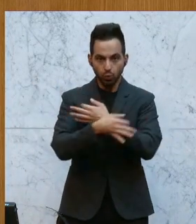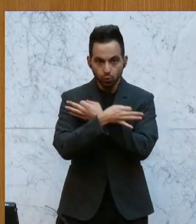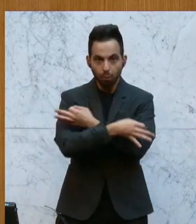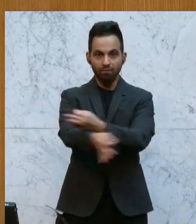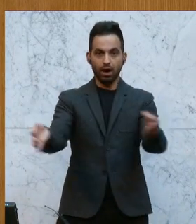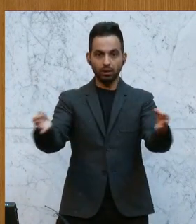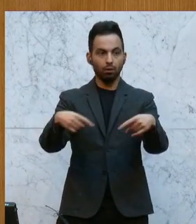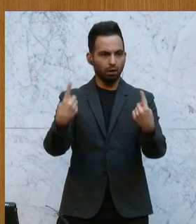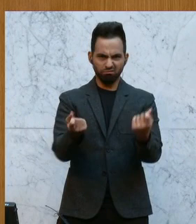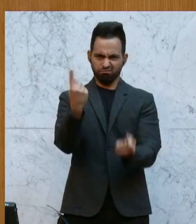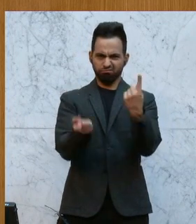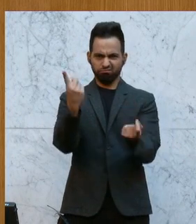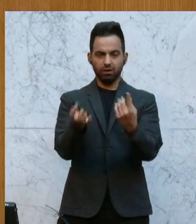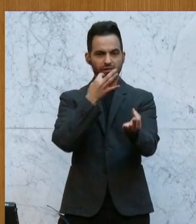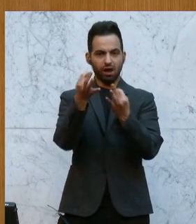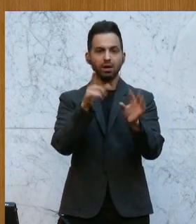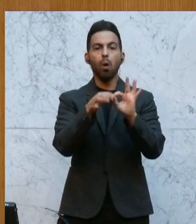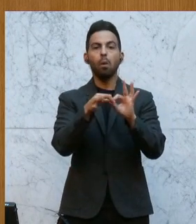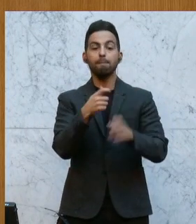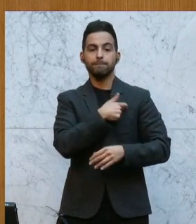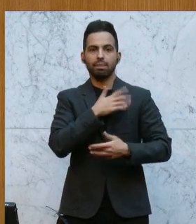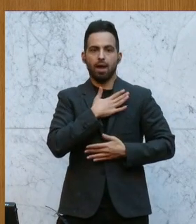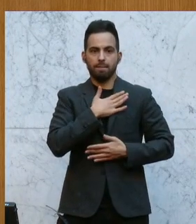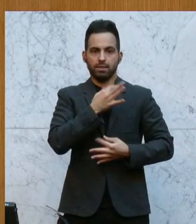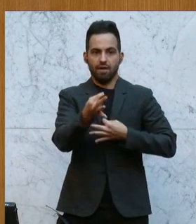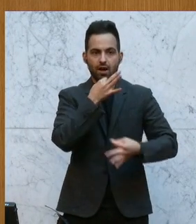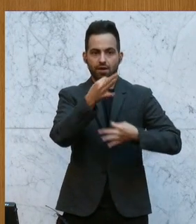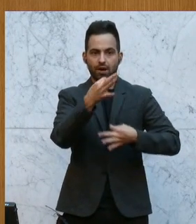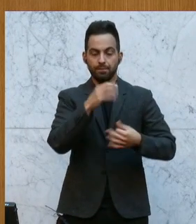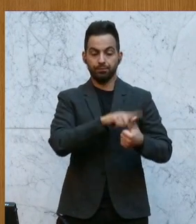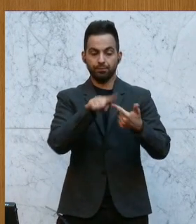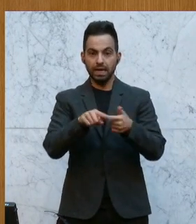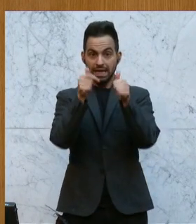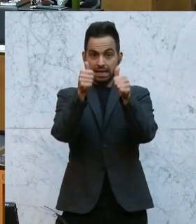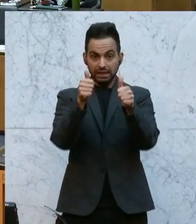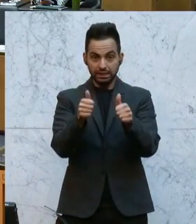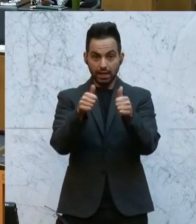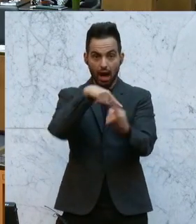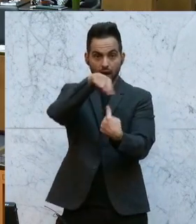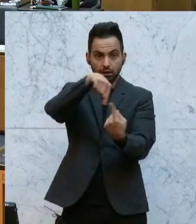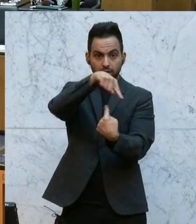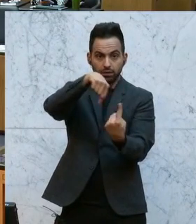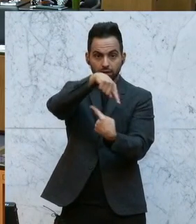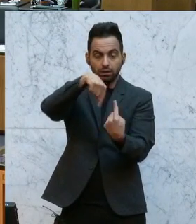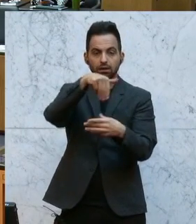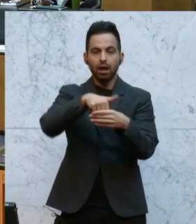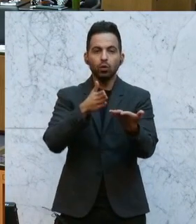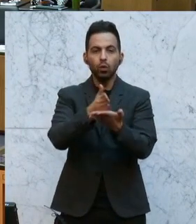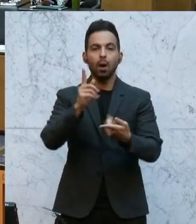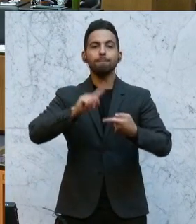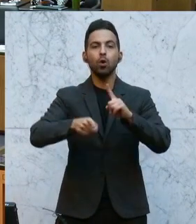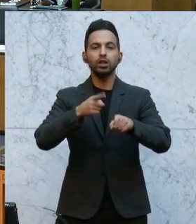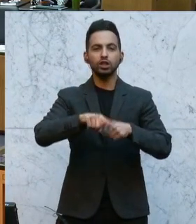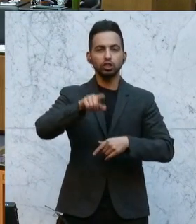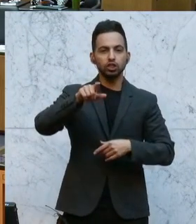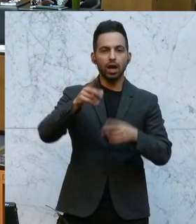gestrotzt haben vor Fragen zur Partei. Die Inserate, die durch politisch